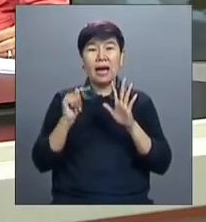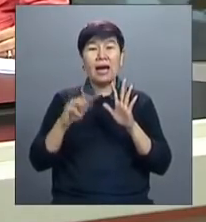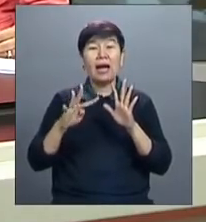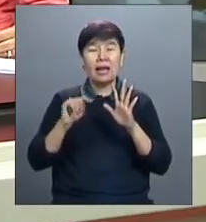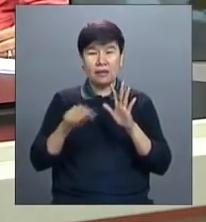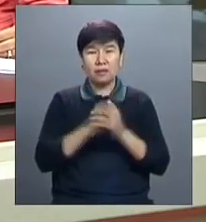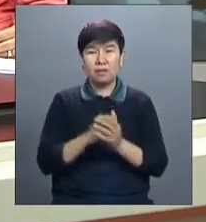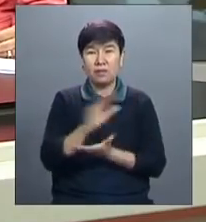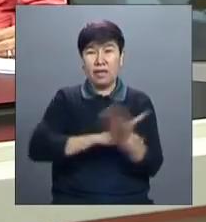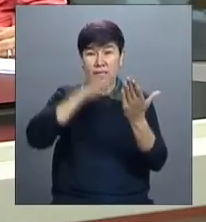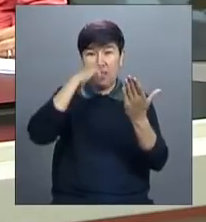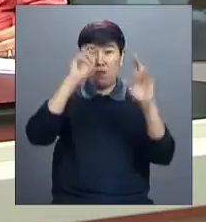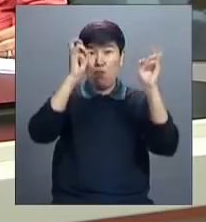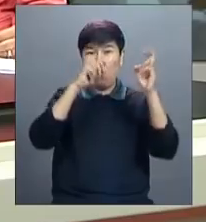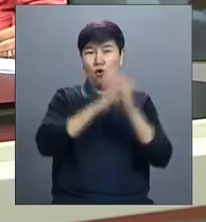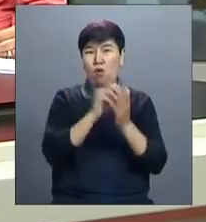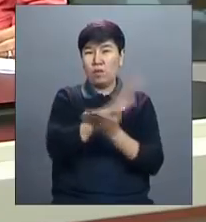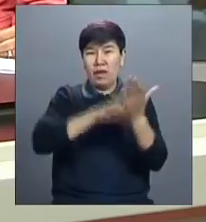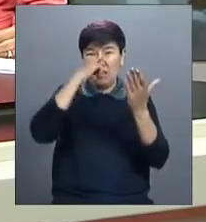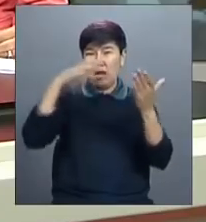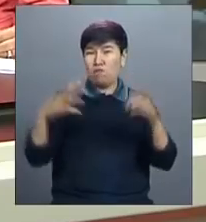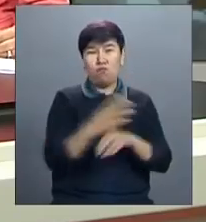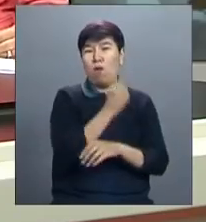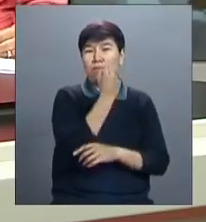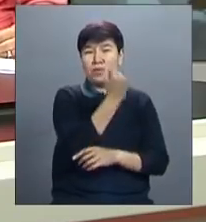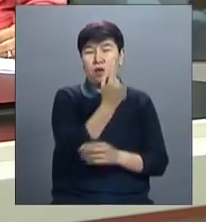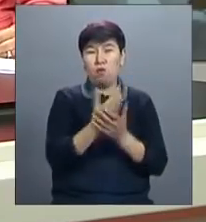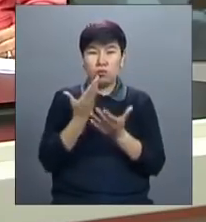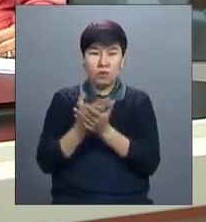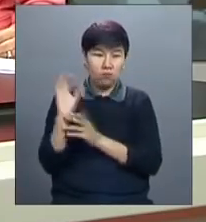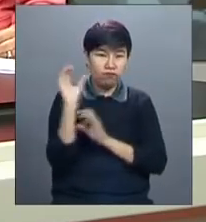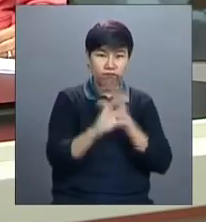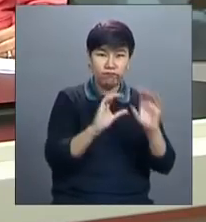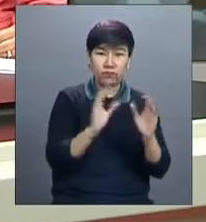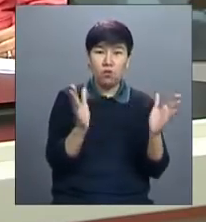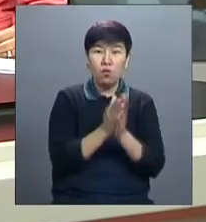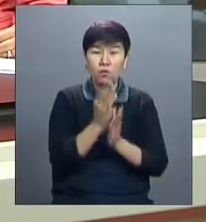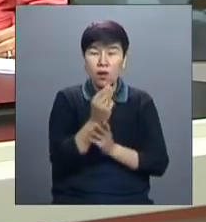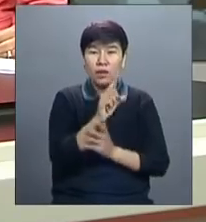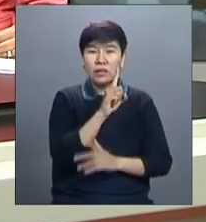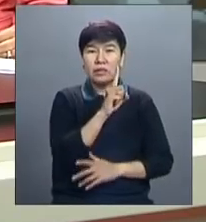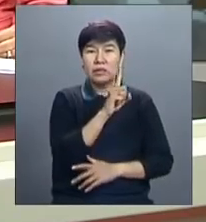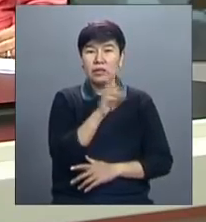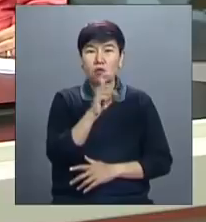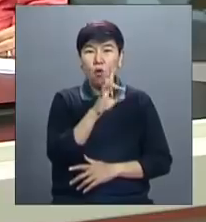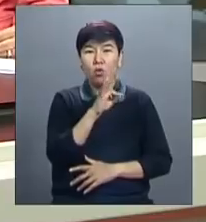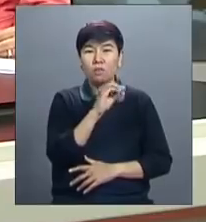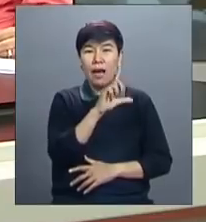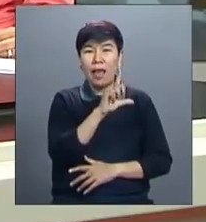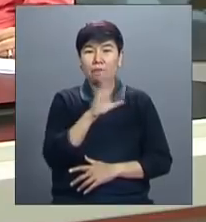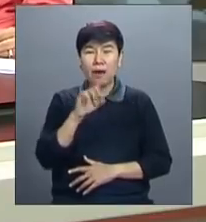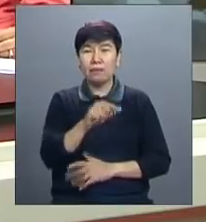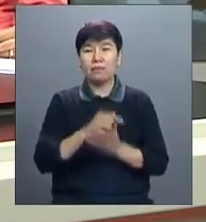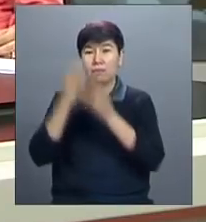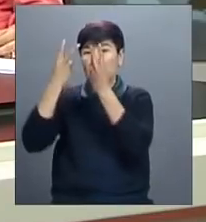ได้รับเงินบริจาค650ล้านบาทก็ถือว่าสูงกว่าเป้าหมายที่ได้วางเอาไว้ตั้งแต่แรกนะคะขณะที่นายกรัฐมนตรีก็สั่ง